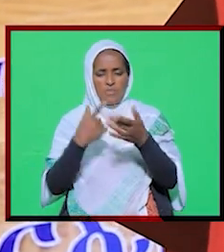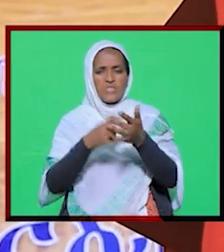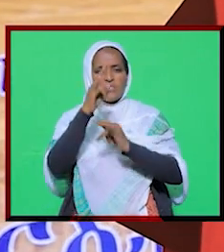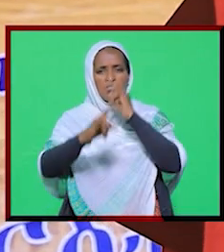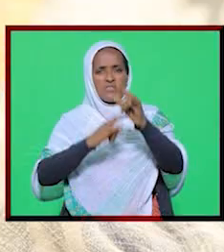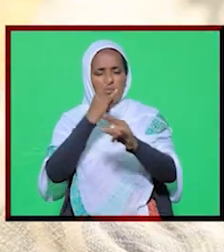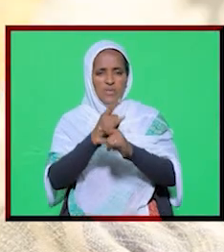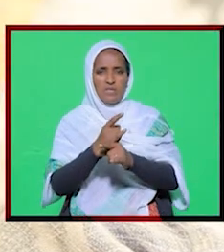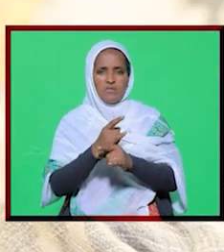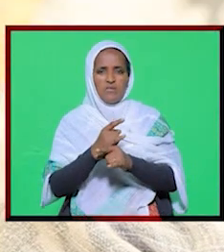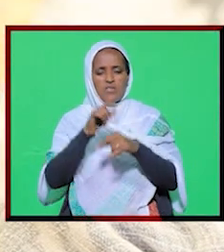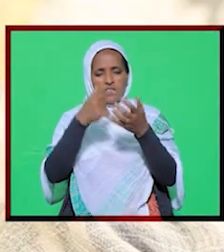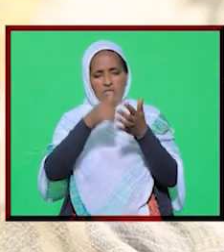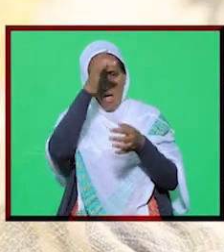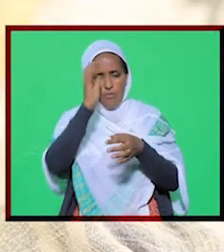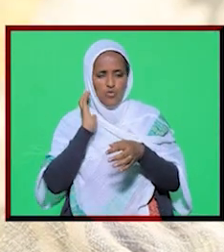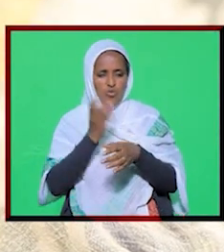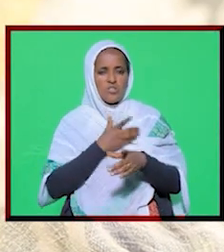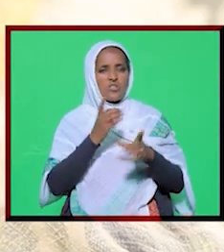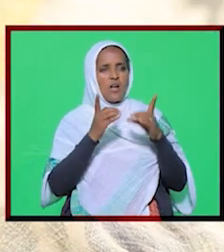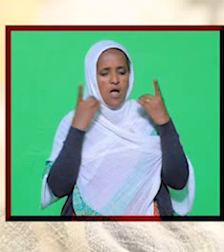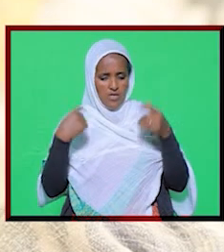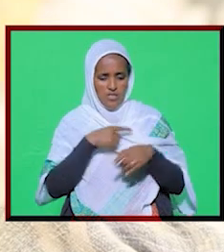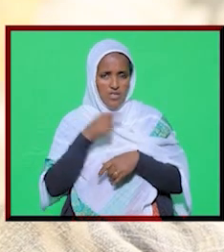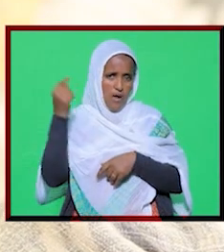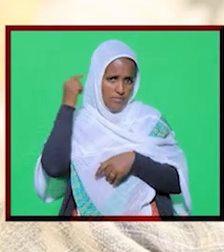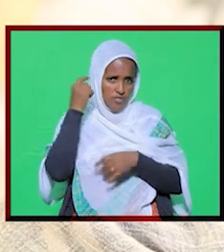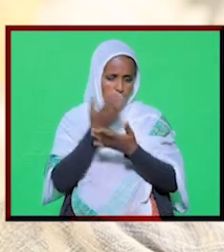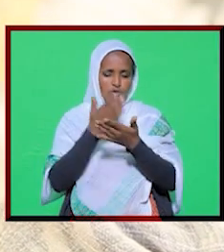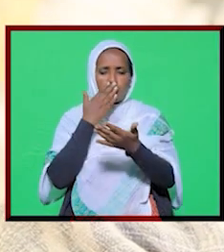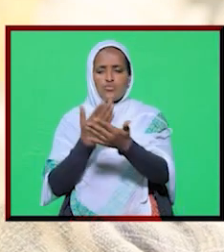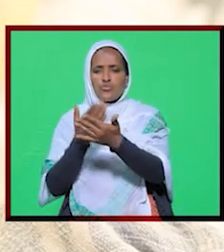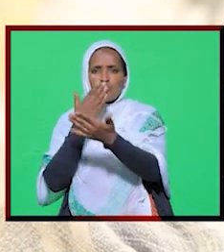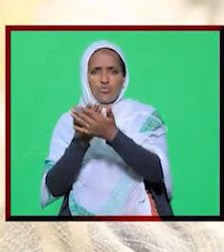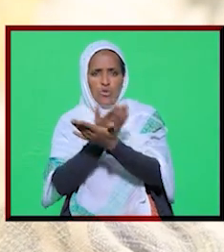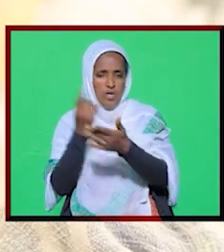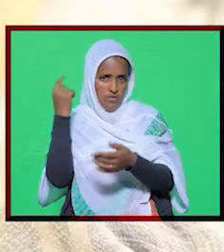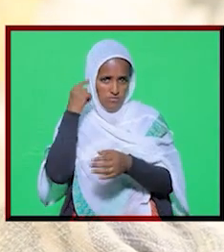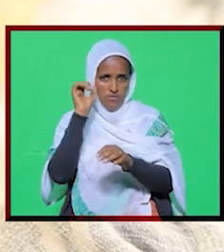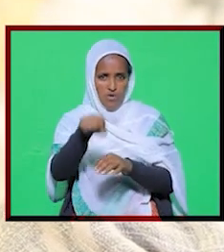ዘመን በየሚዲያው ስለ አባቶቻችን ስለ ካህናት የምንሰማው ነገር ጥሩ ጥሩ ነገር ነው ምእመናን?